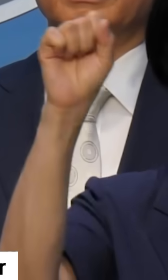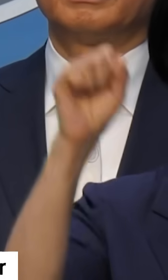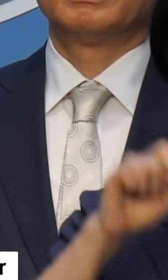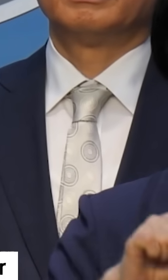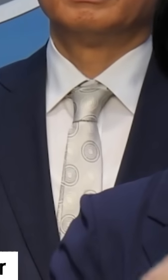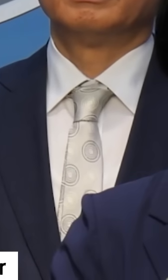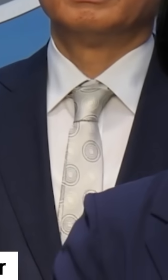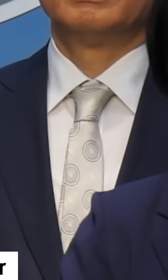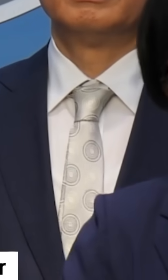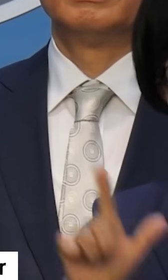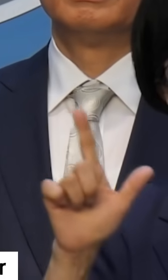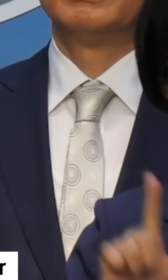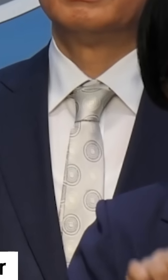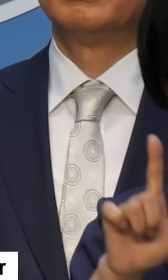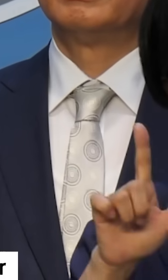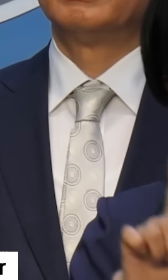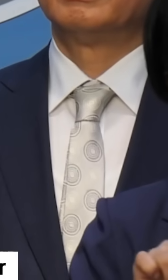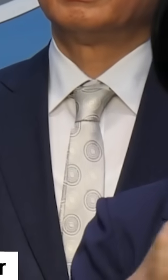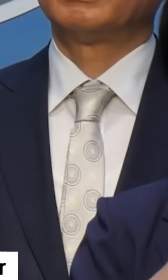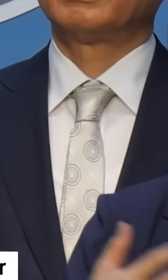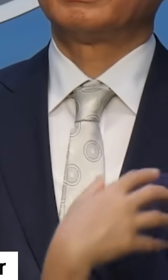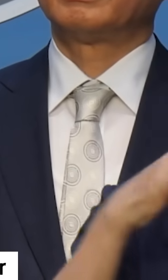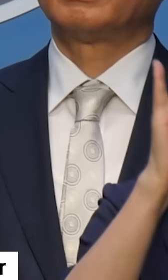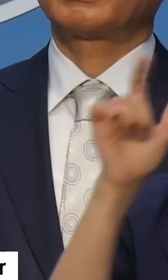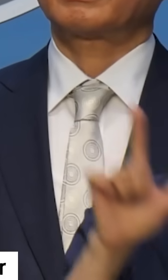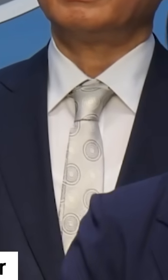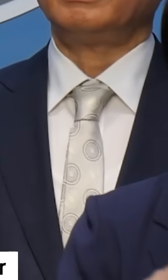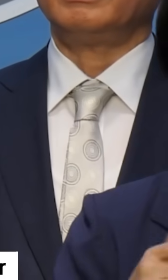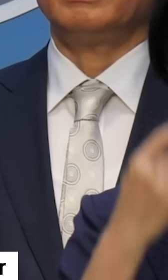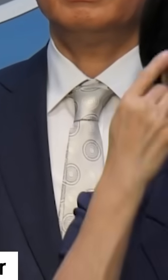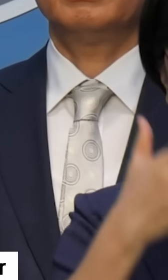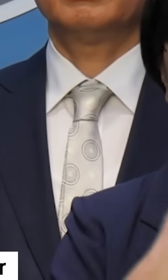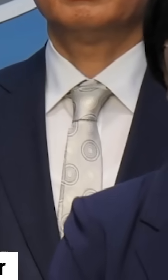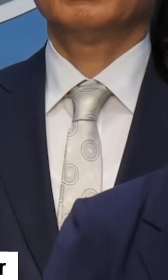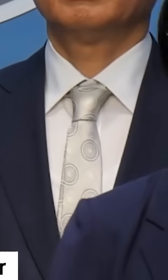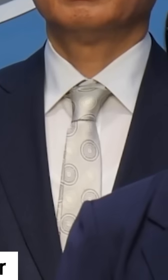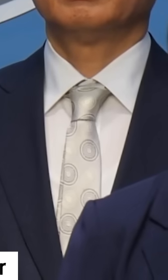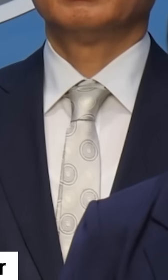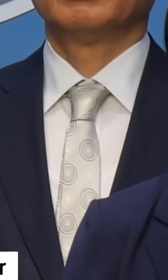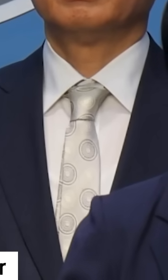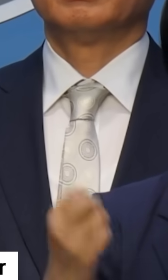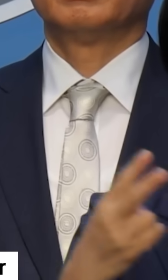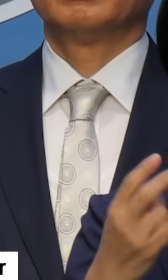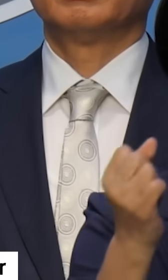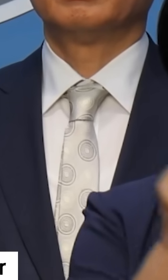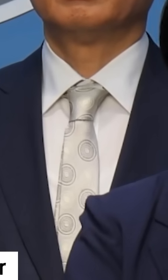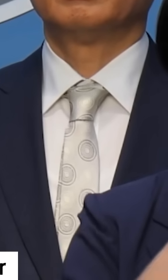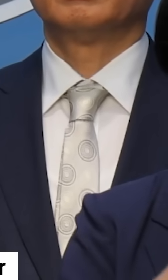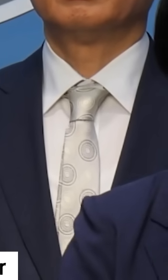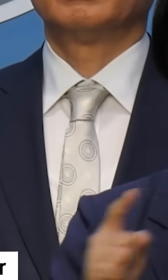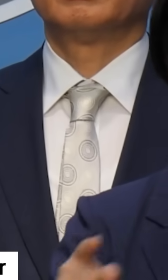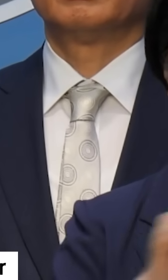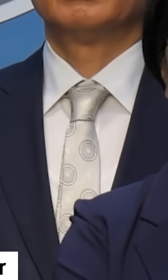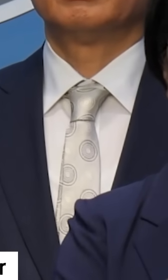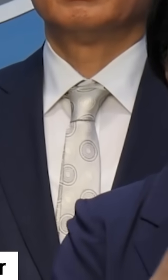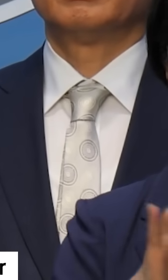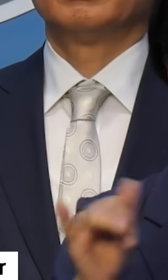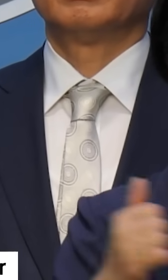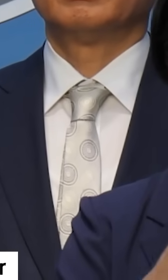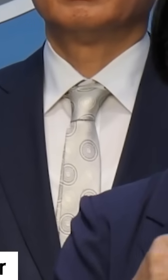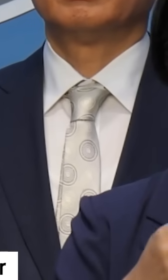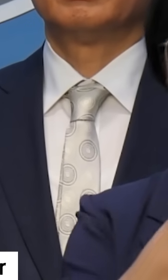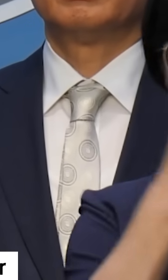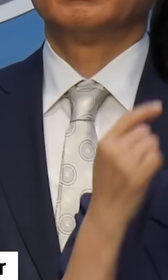이를 배반적 모습이 과연 책임 있는 모습인지 묻지 않을 수 없습니다. 다시 한번 강조합니다. 권한이 있는 사람들의 근거